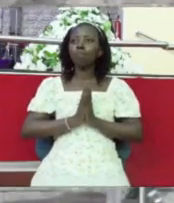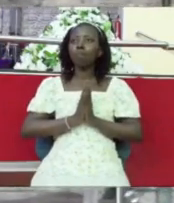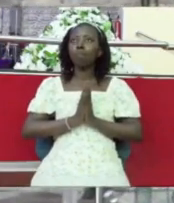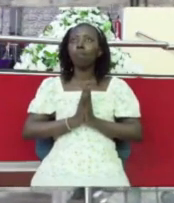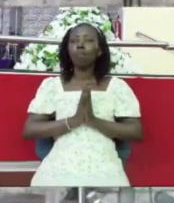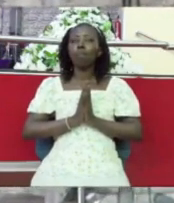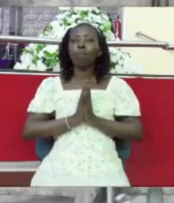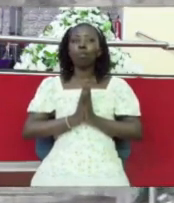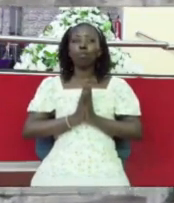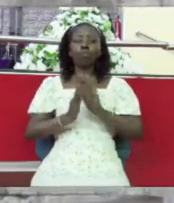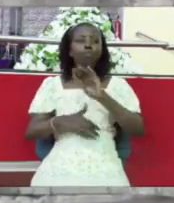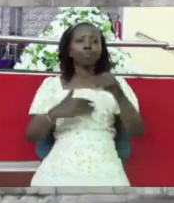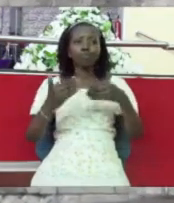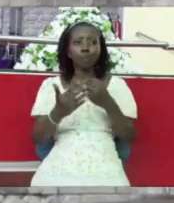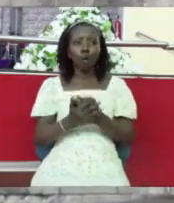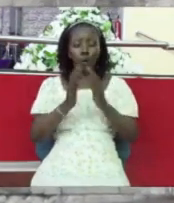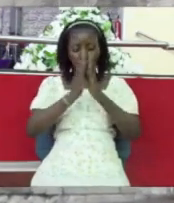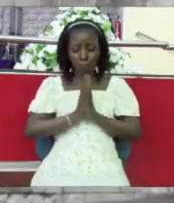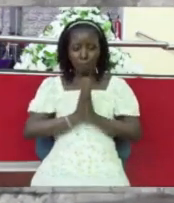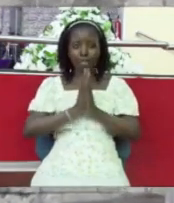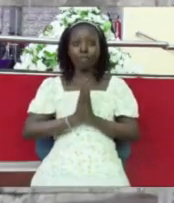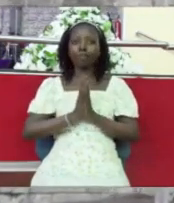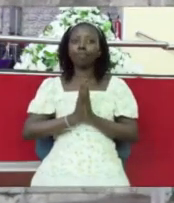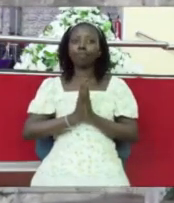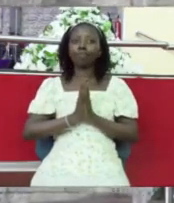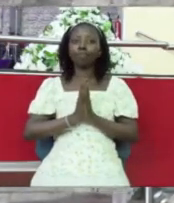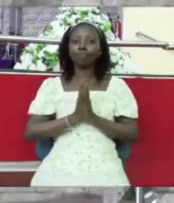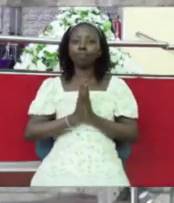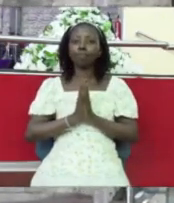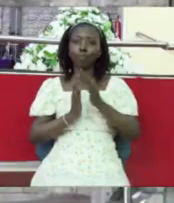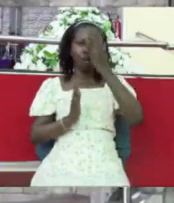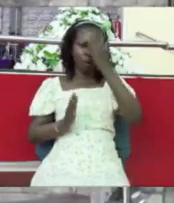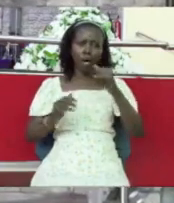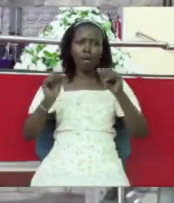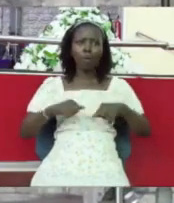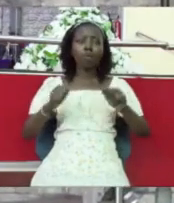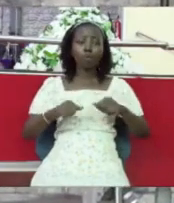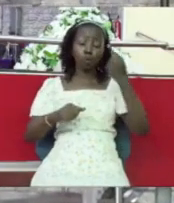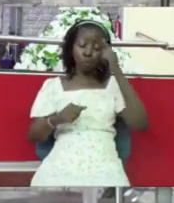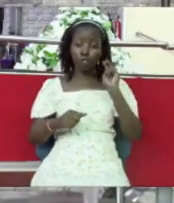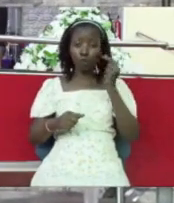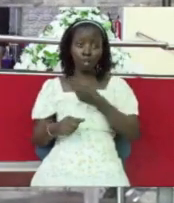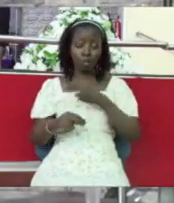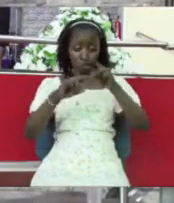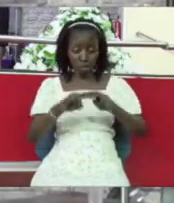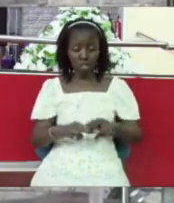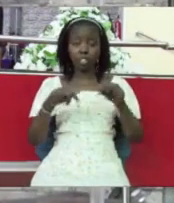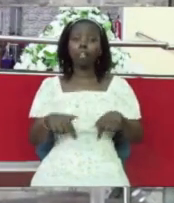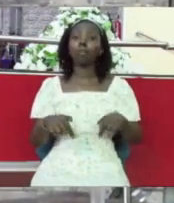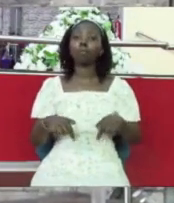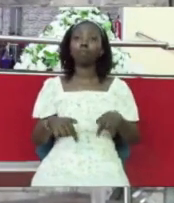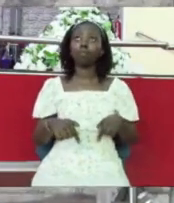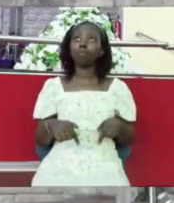going to do it, all of us. Tutaweza kufanya hili ombi sisi wote. Because it is possible for us to be seated in here. Kwa sababu inawezekana